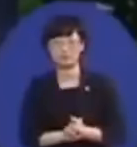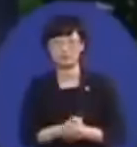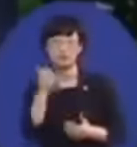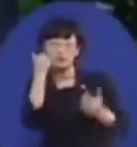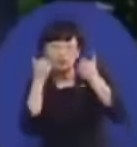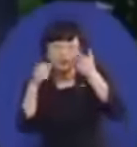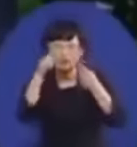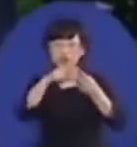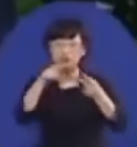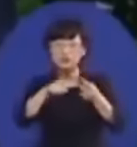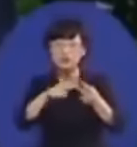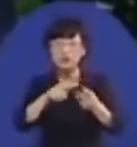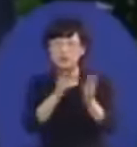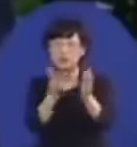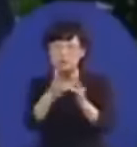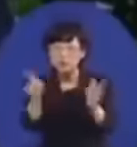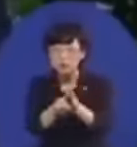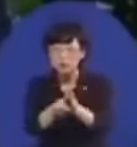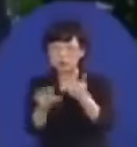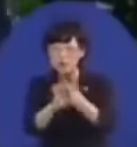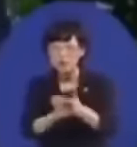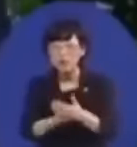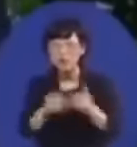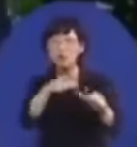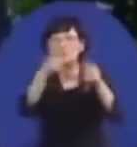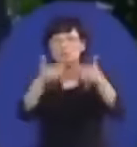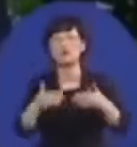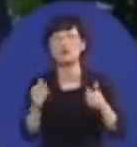누구든지 예수님을 구주로 인정만 하면 구원 받는데,